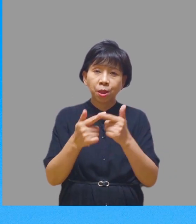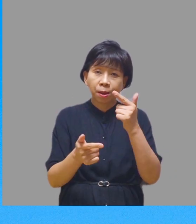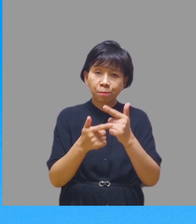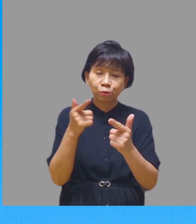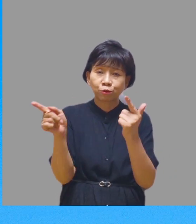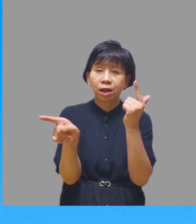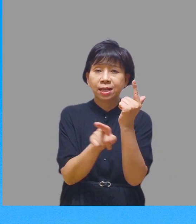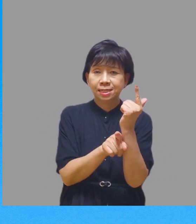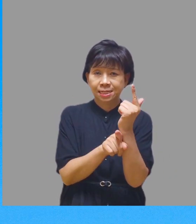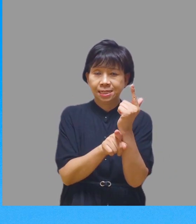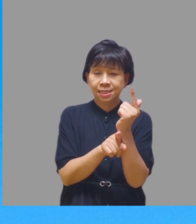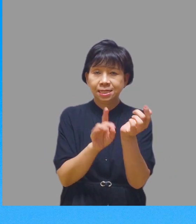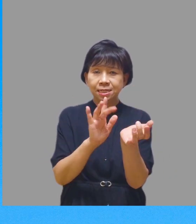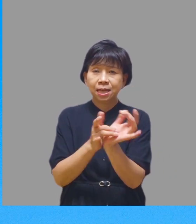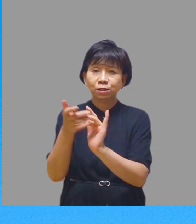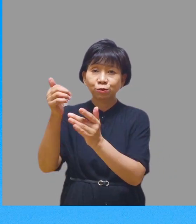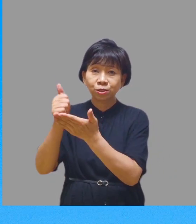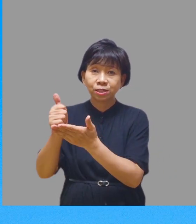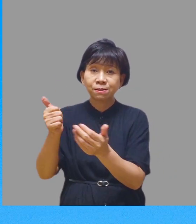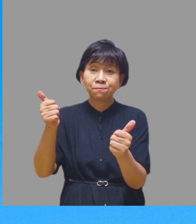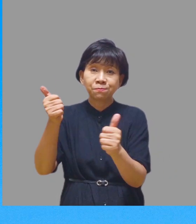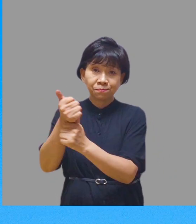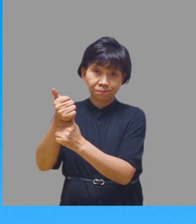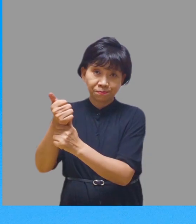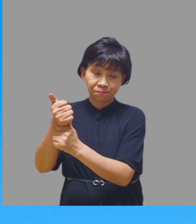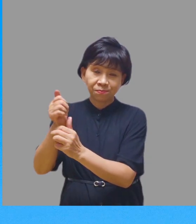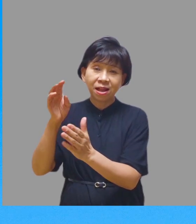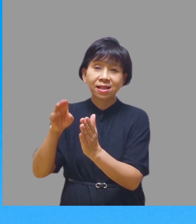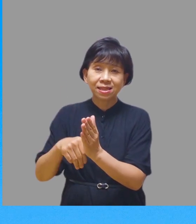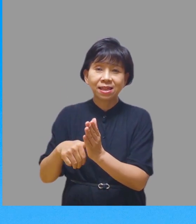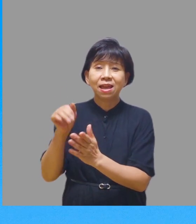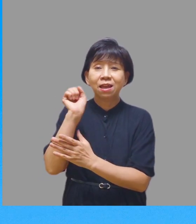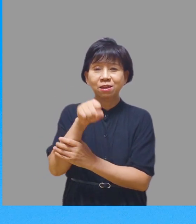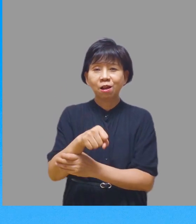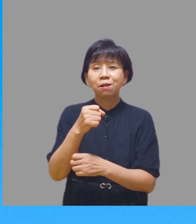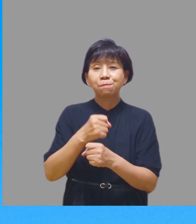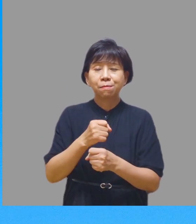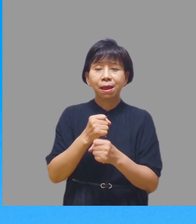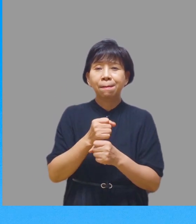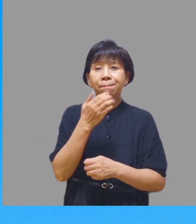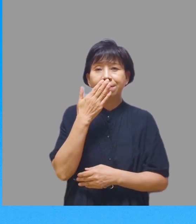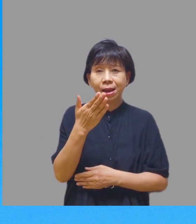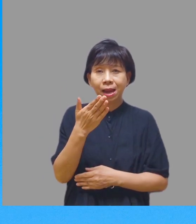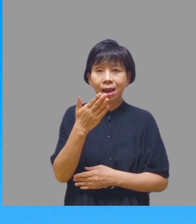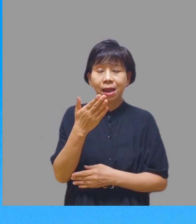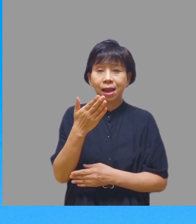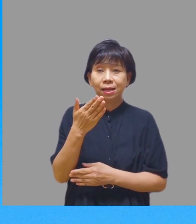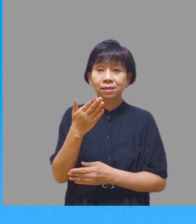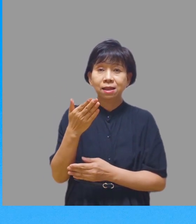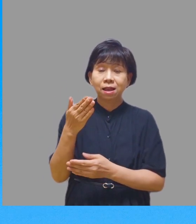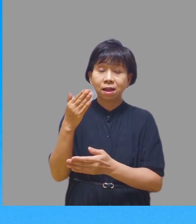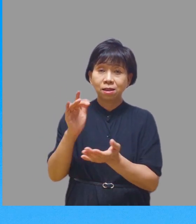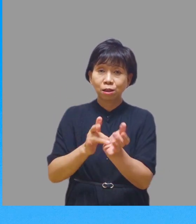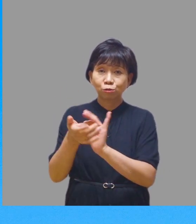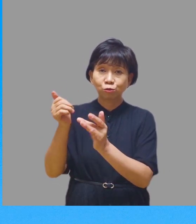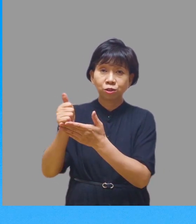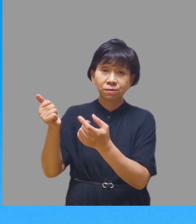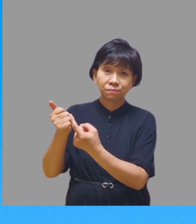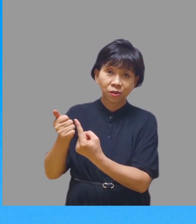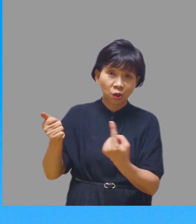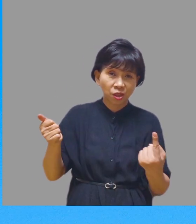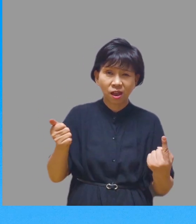통해서 예수님께 붙어 있어야 열매를 맺는다, 예수님과 떨어지면 안